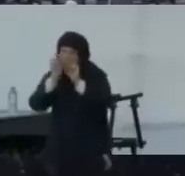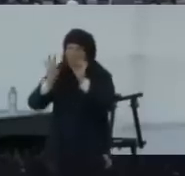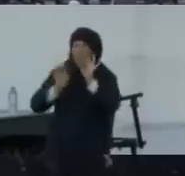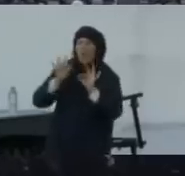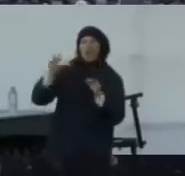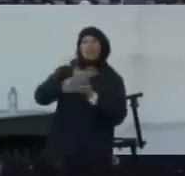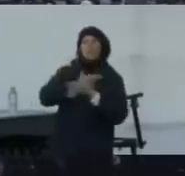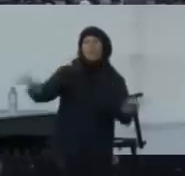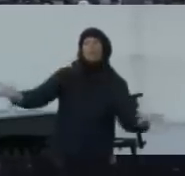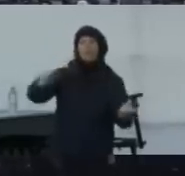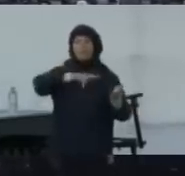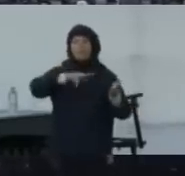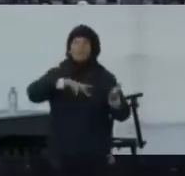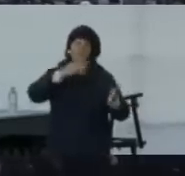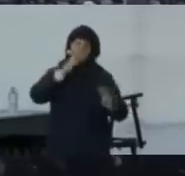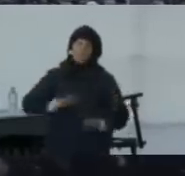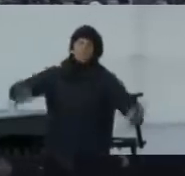dire niente, perché